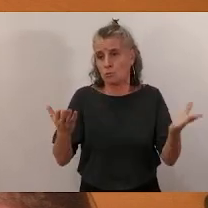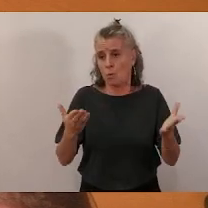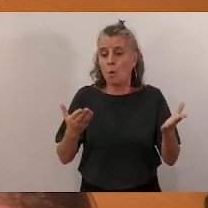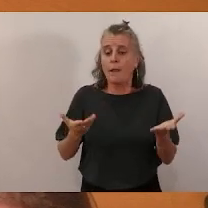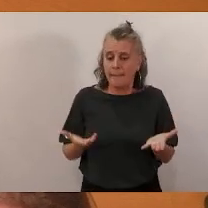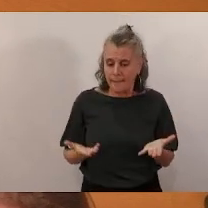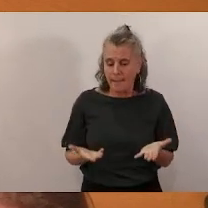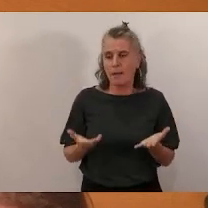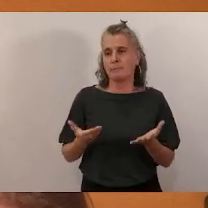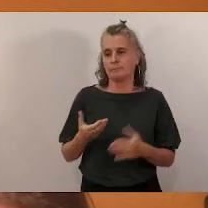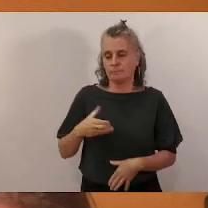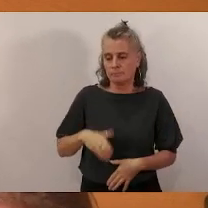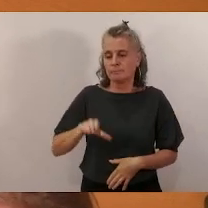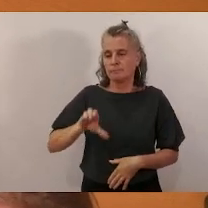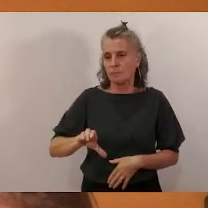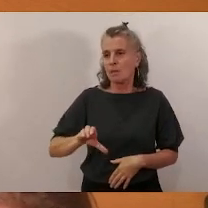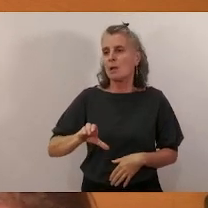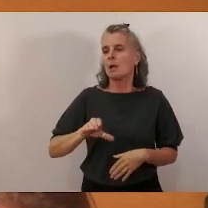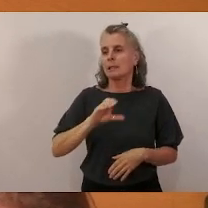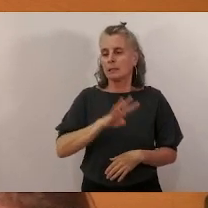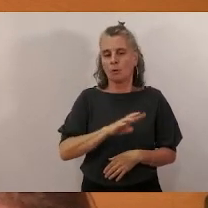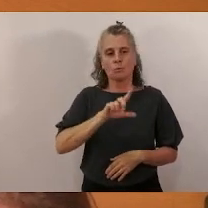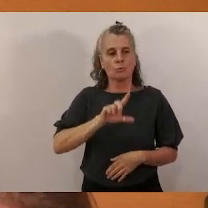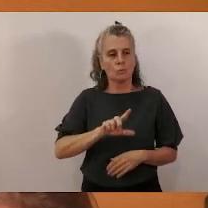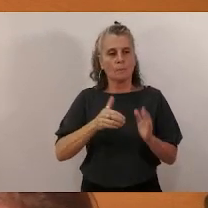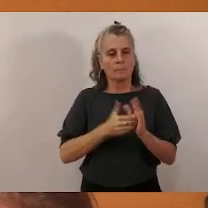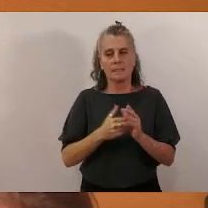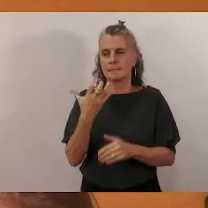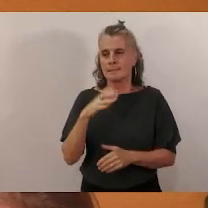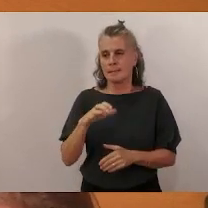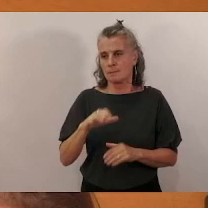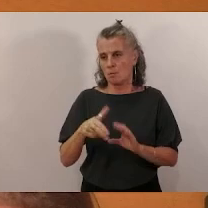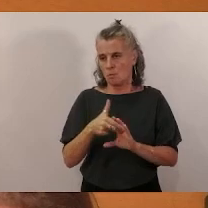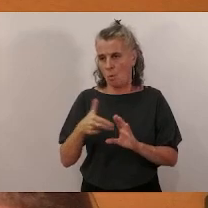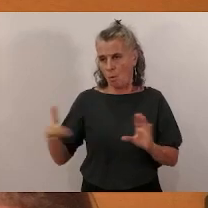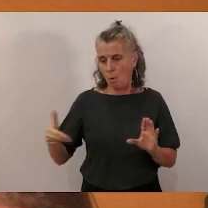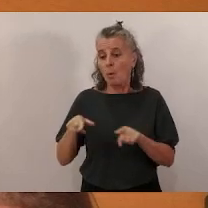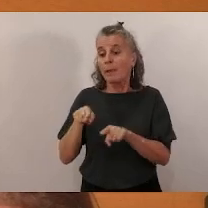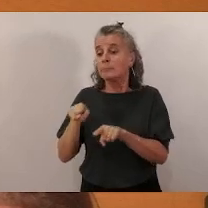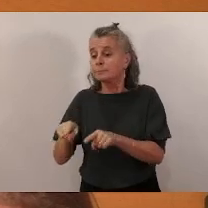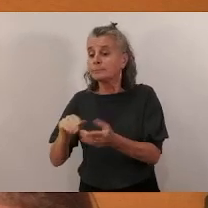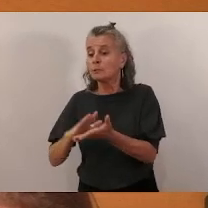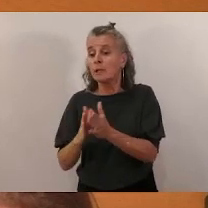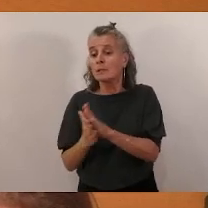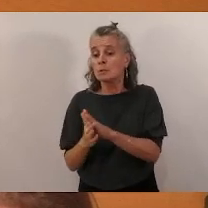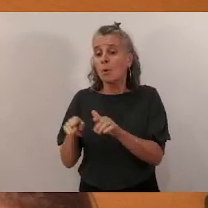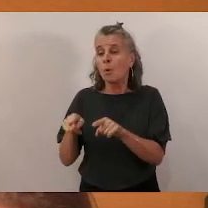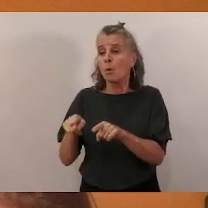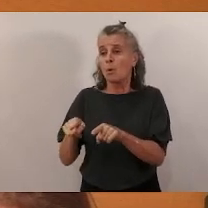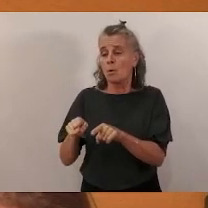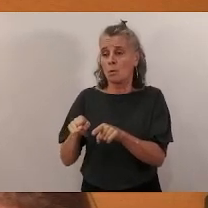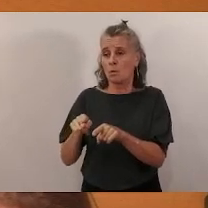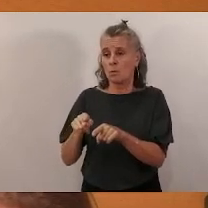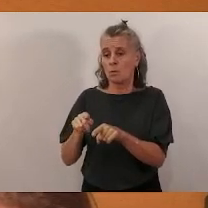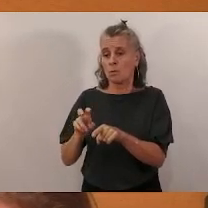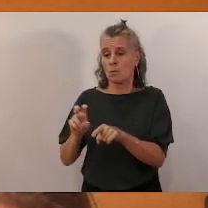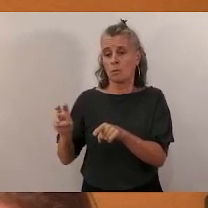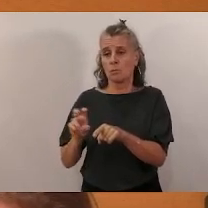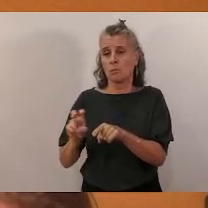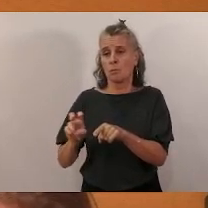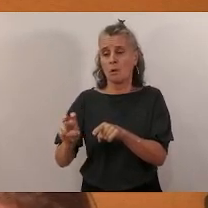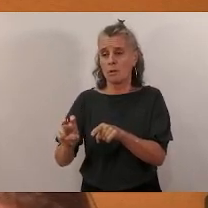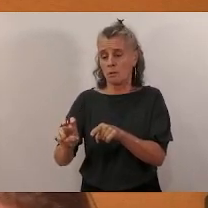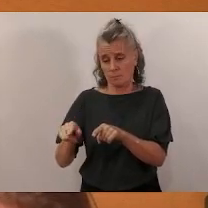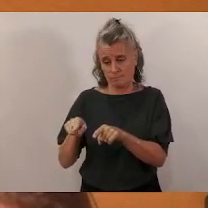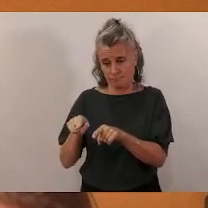42 1500 euros, et nous avons une association, le Bouillon de Noailles, qui est une association connue et reconnue dans le quartier de